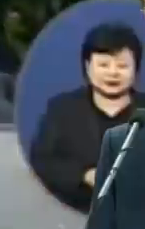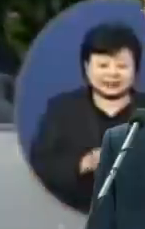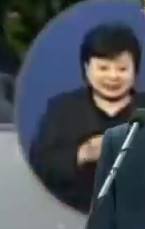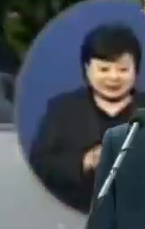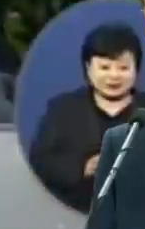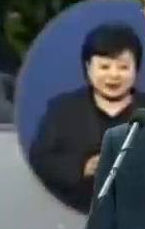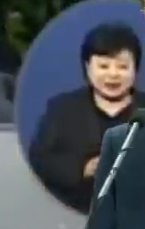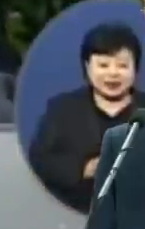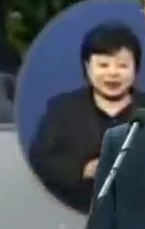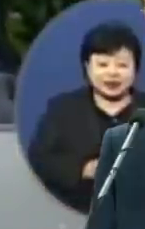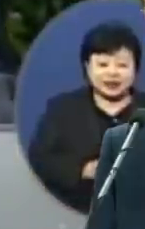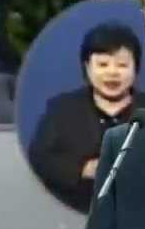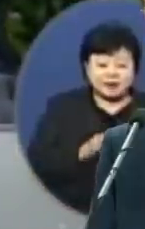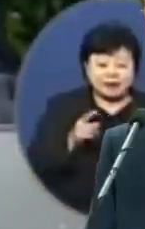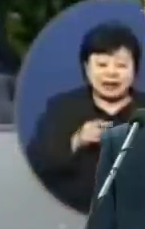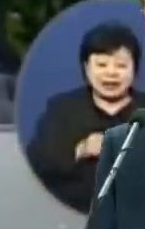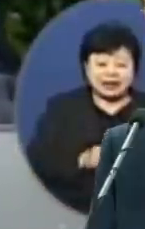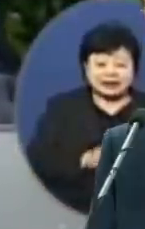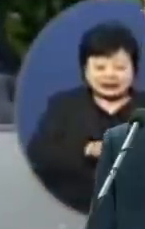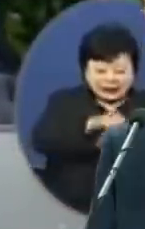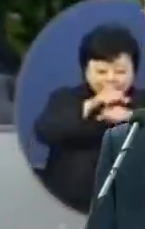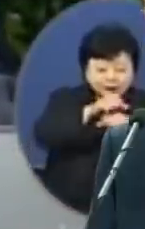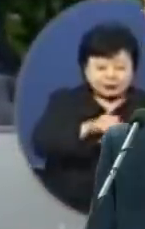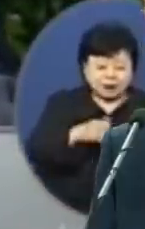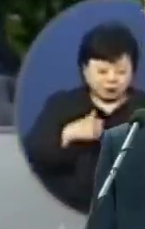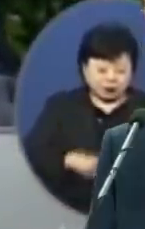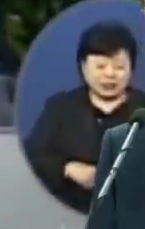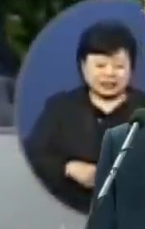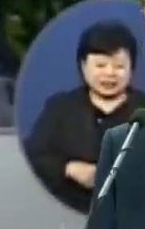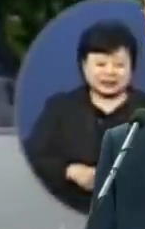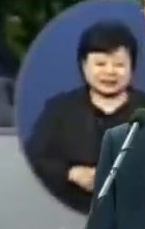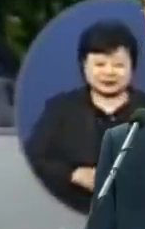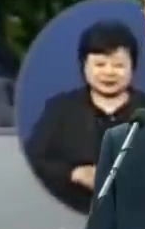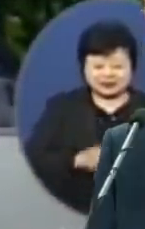그래서 바벨탑 짓기를 그만두고 무너졌습니다.